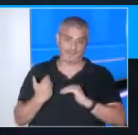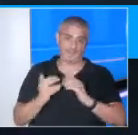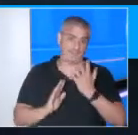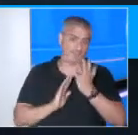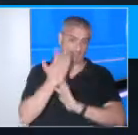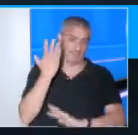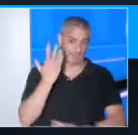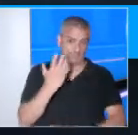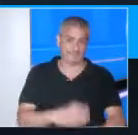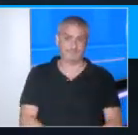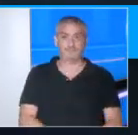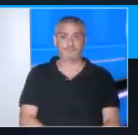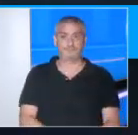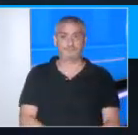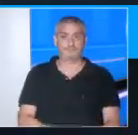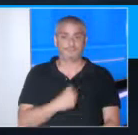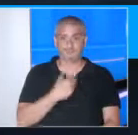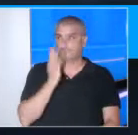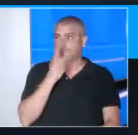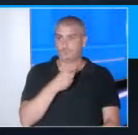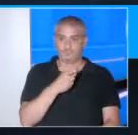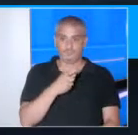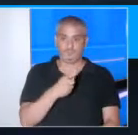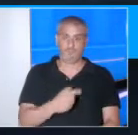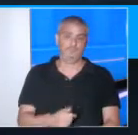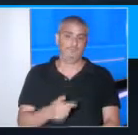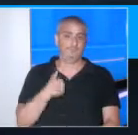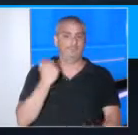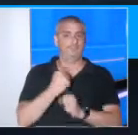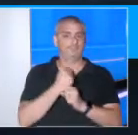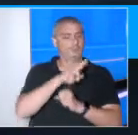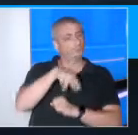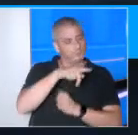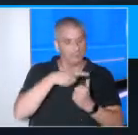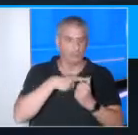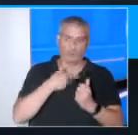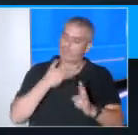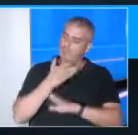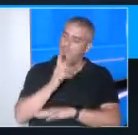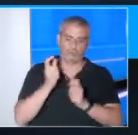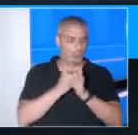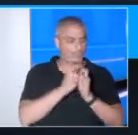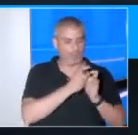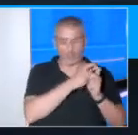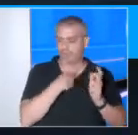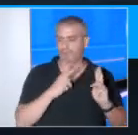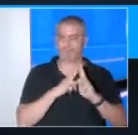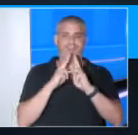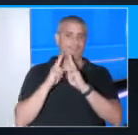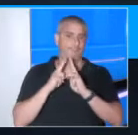לפני שפרצה השריפה הנוראית הזו. עשינו שם סיור, נכנסנו למחלקות,